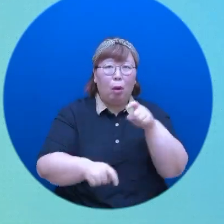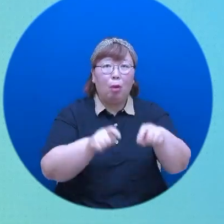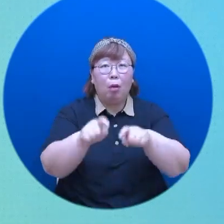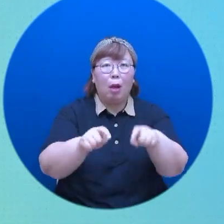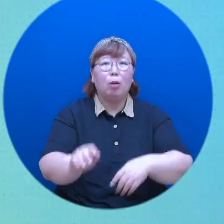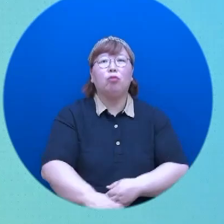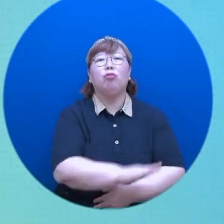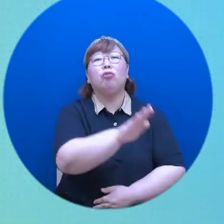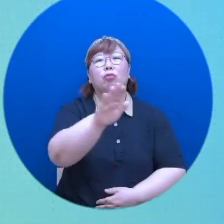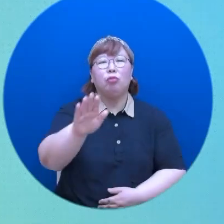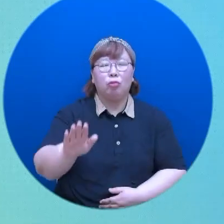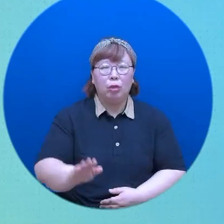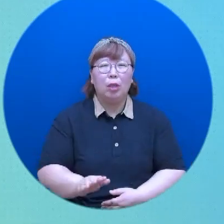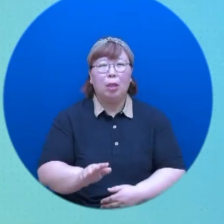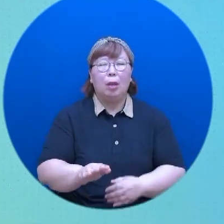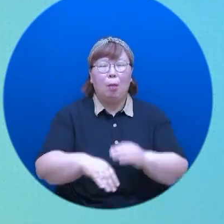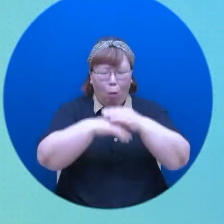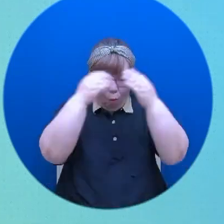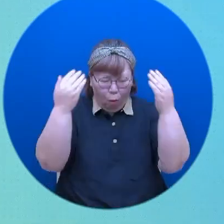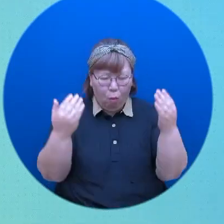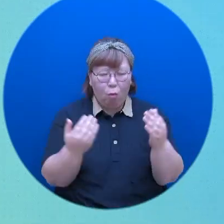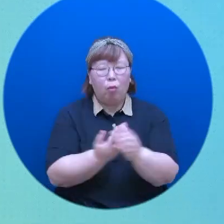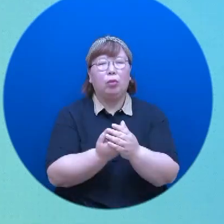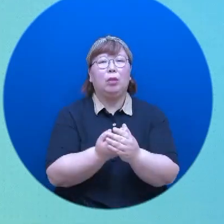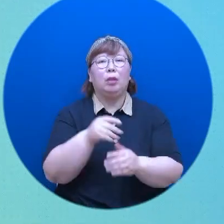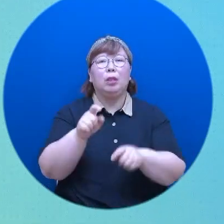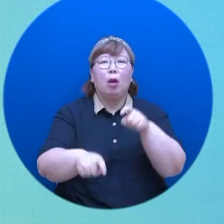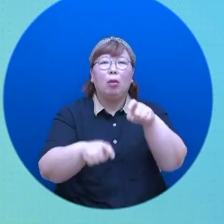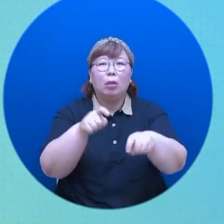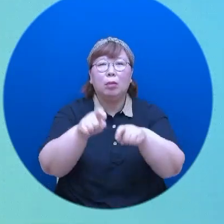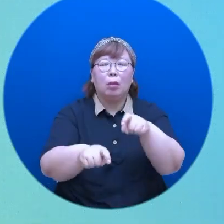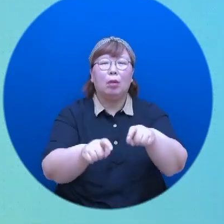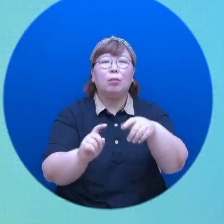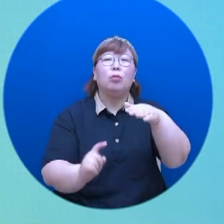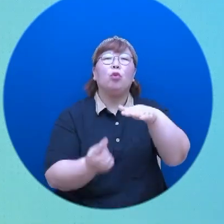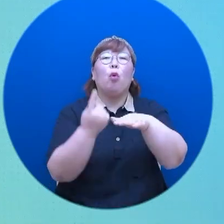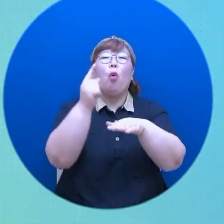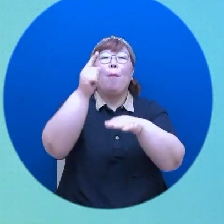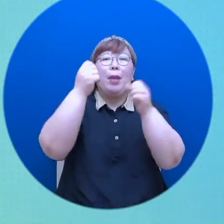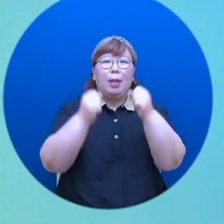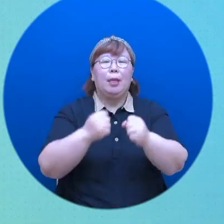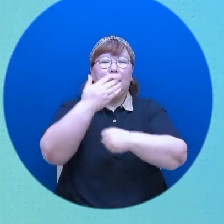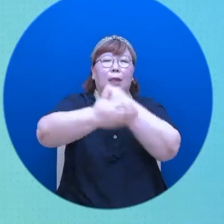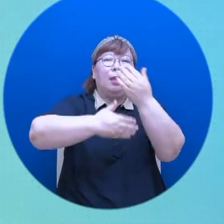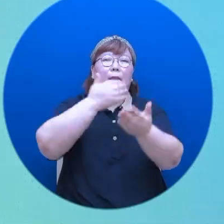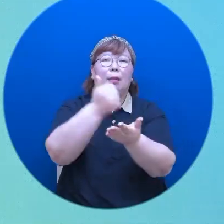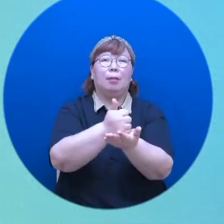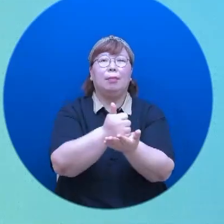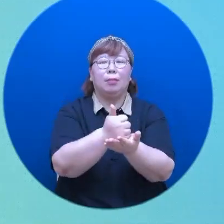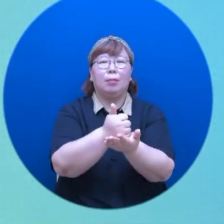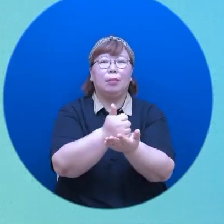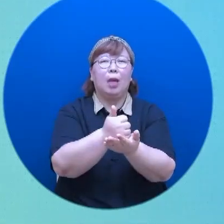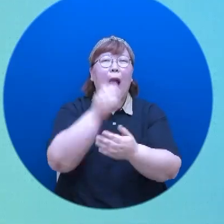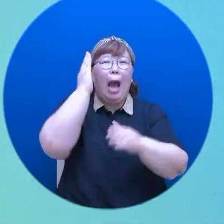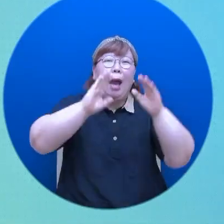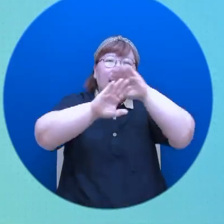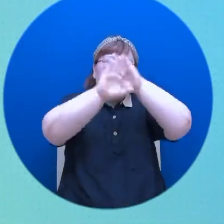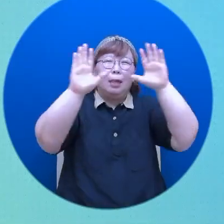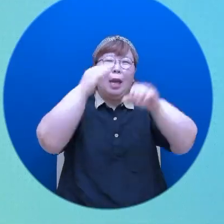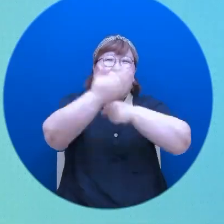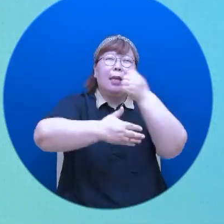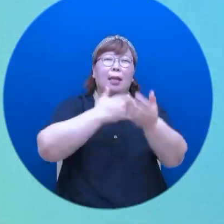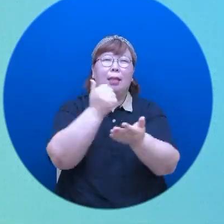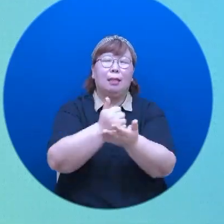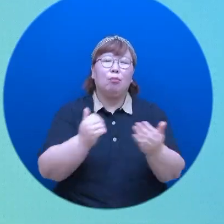온세계교회의 모든 걸음걸음도 높이 계신 하나님, 하늘의 하나님의